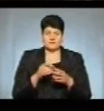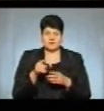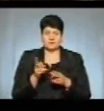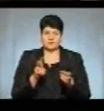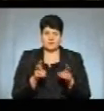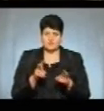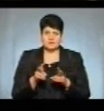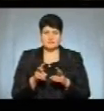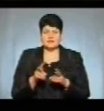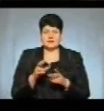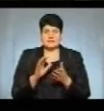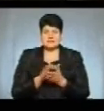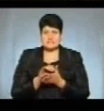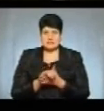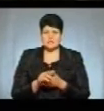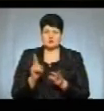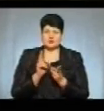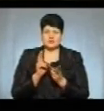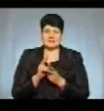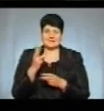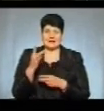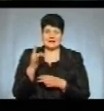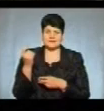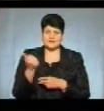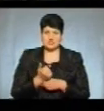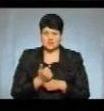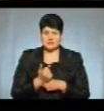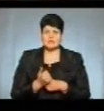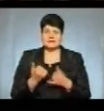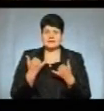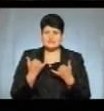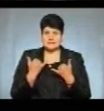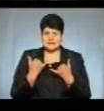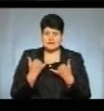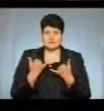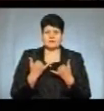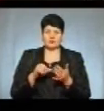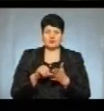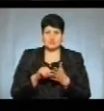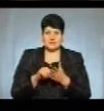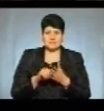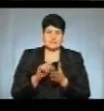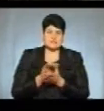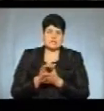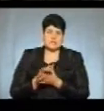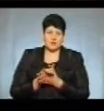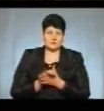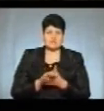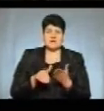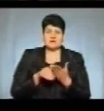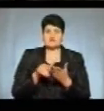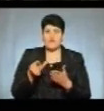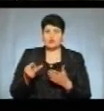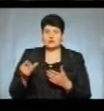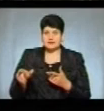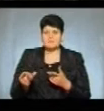Вони відвідуватимуть періодично ці заняття, зустрічатимуться три рази на тиждень. Зараз, власне, учасники курсу знайомляться з волонтерами, розповідають,